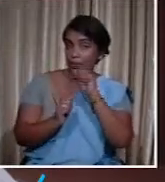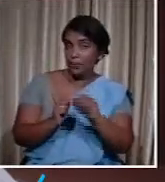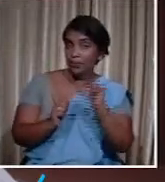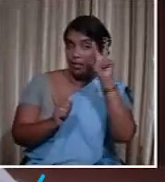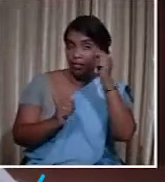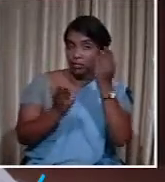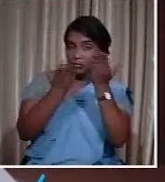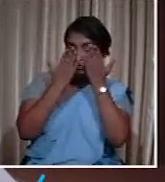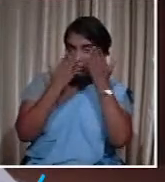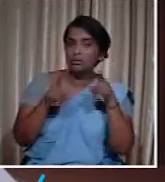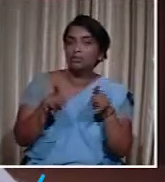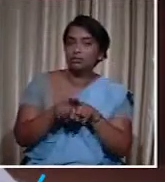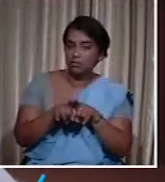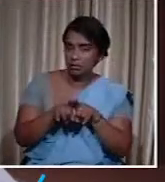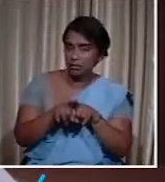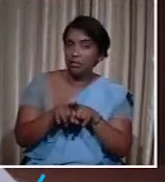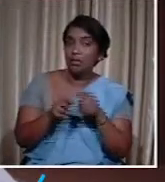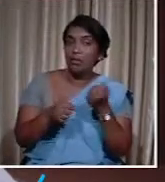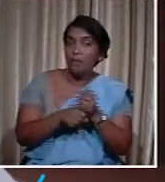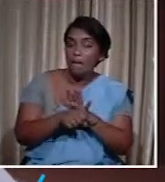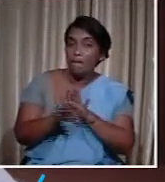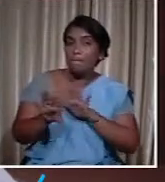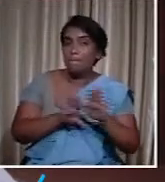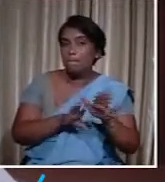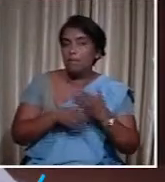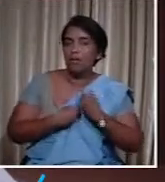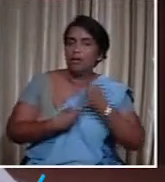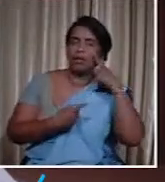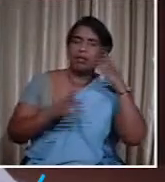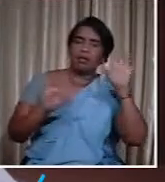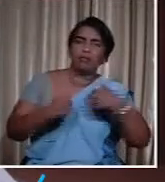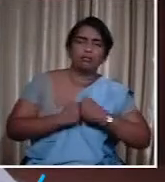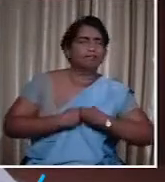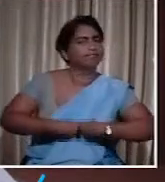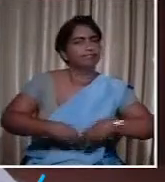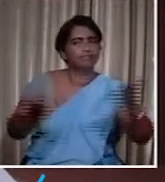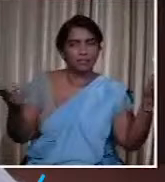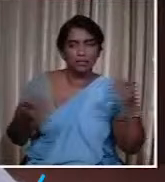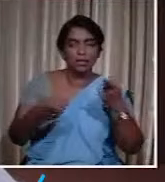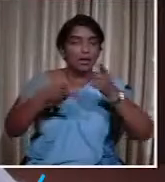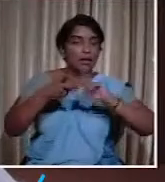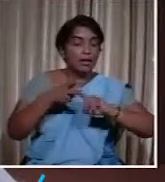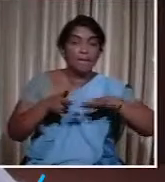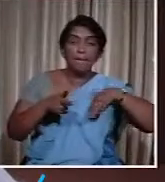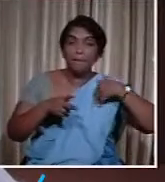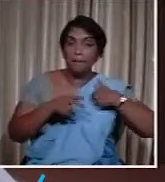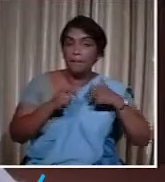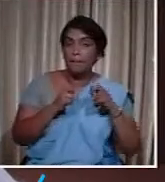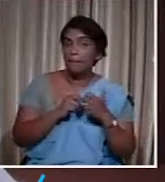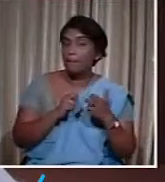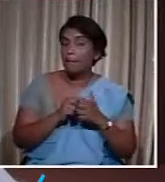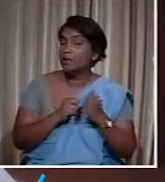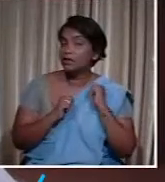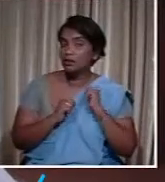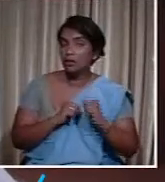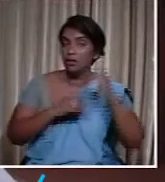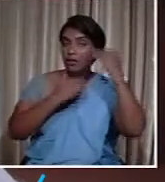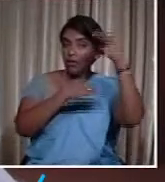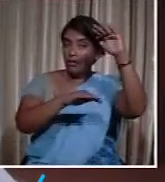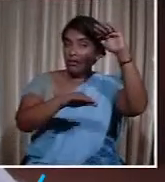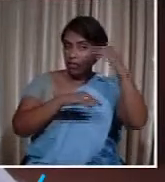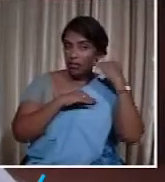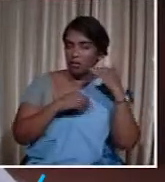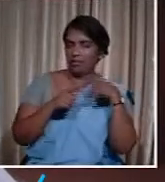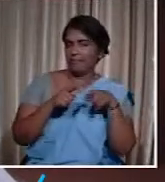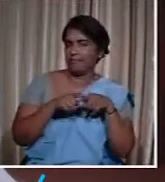සහිතව ඔහේ පාලනය කරනට ඔහේ ගිනිච්ච ආර්ථිකය ඊළඟ ප්‍රධාන අර්බුදය අපේ රටේ නිර්මාණ වුණේ ආනයන අපනයන අතර